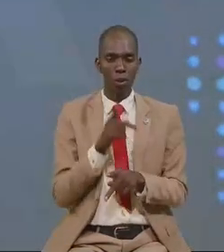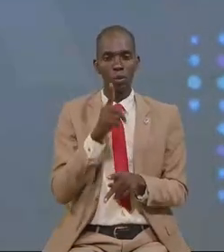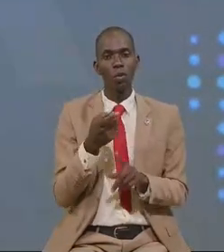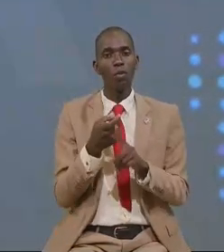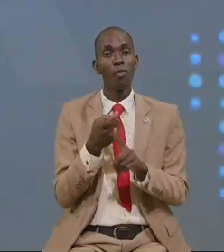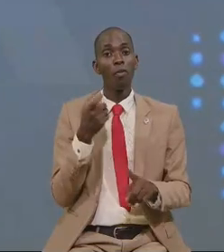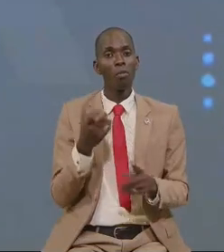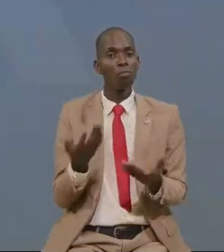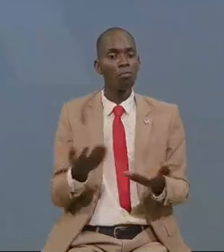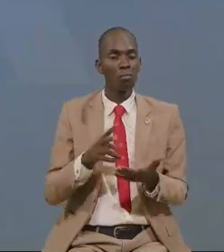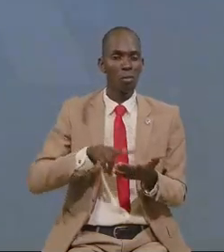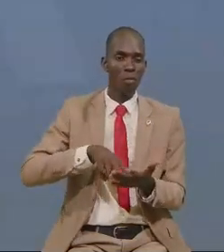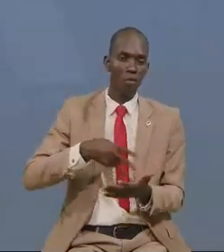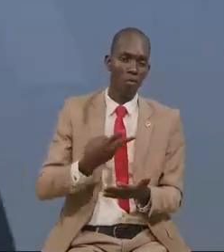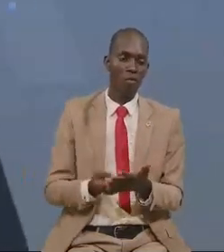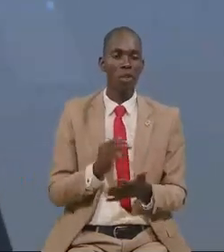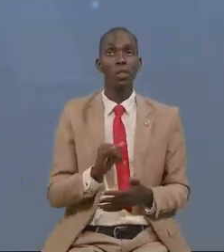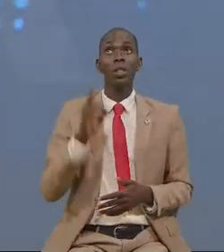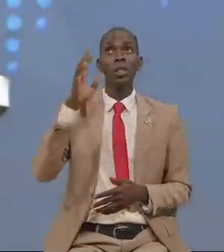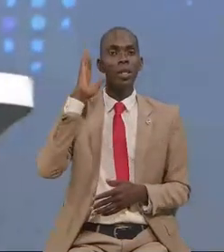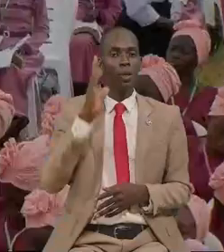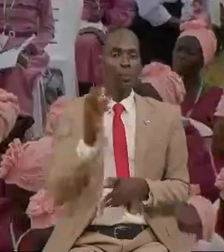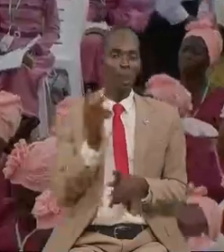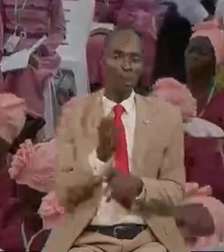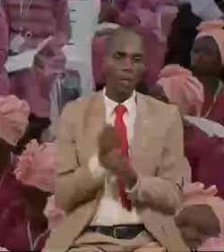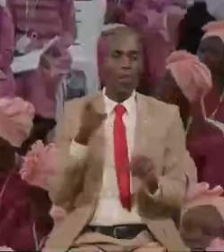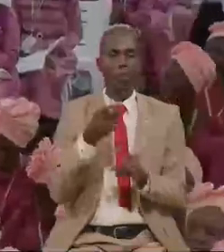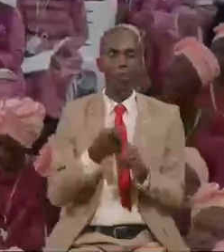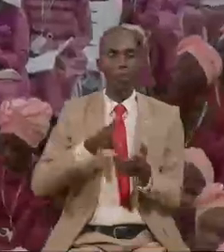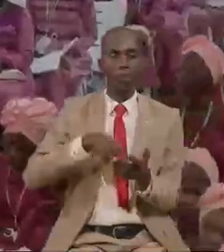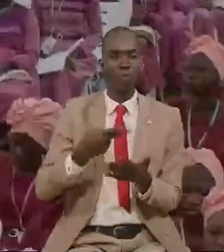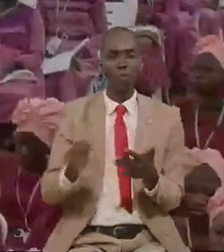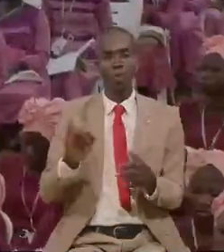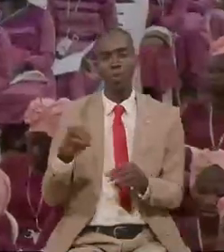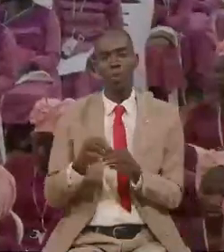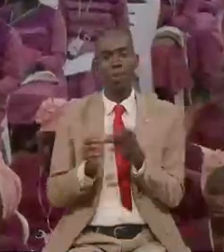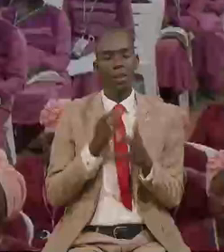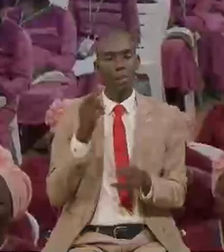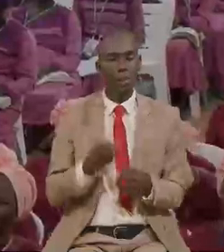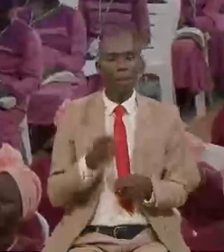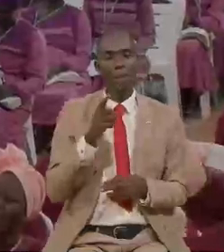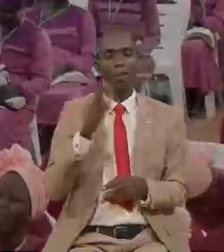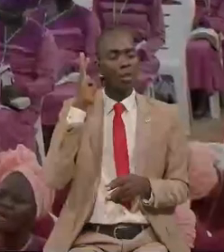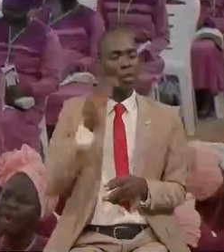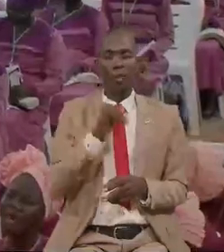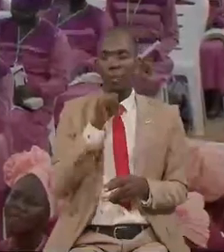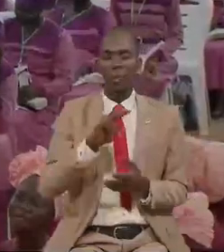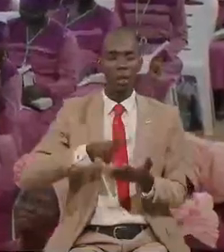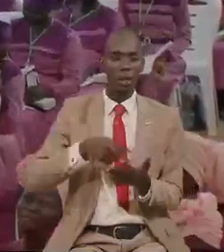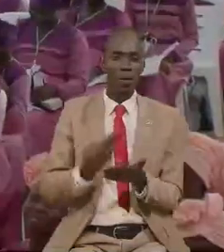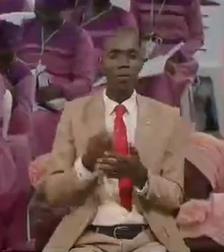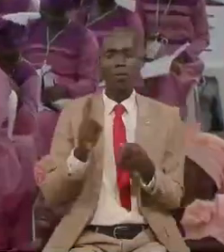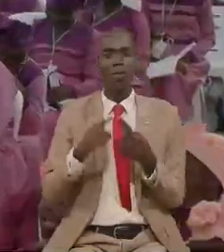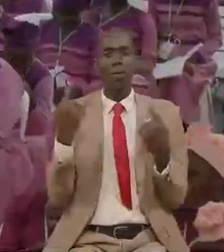toute chute. Il va vous préserver de toute chute. Tu ne tomberas pas dans le péché.